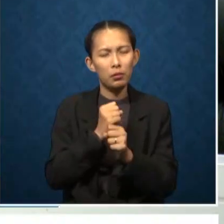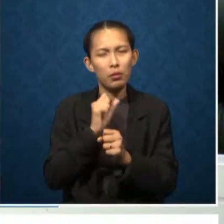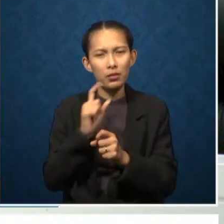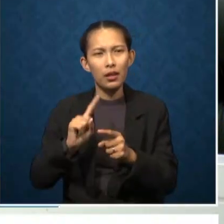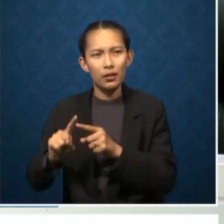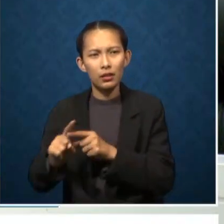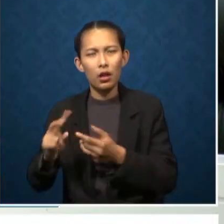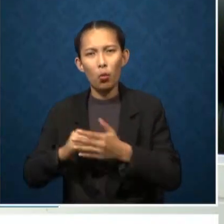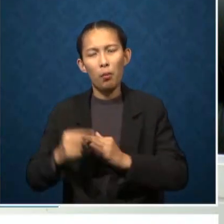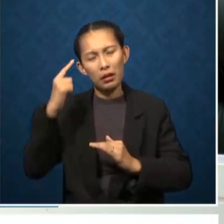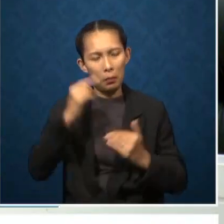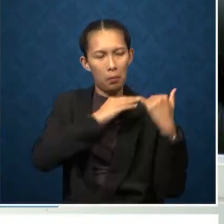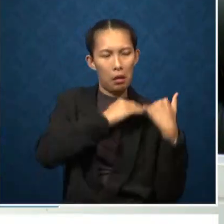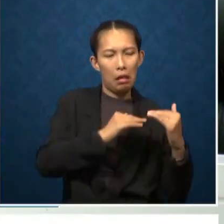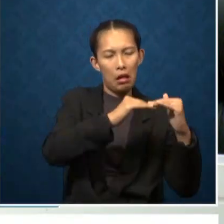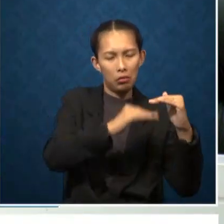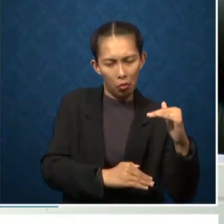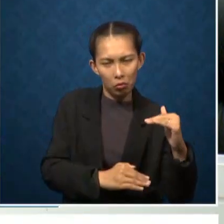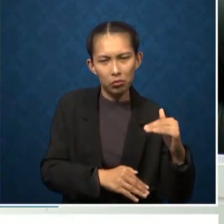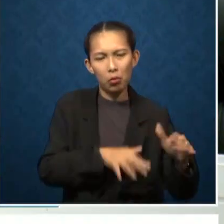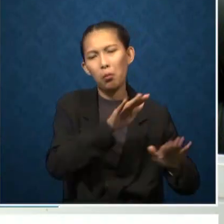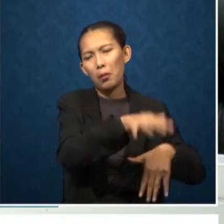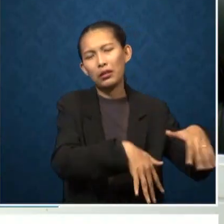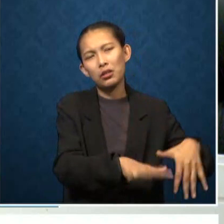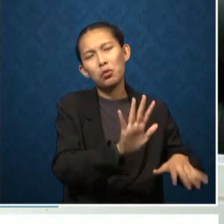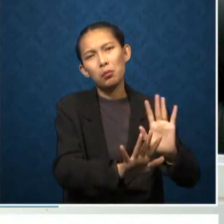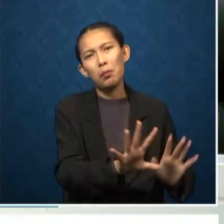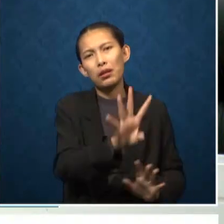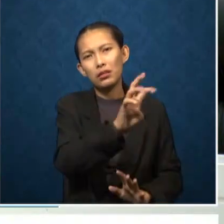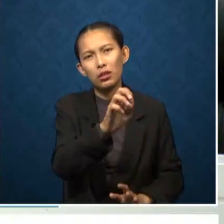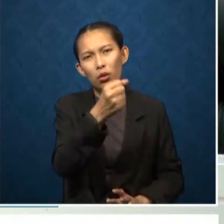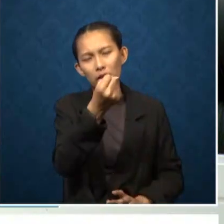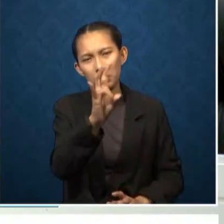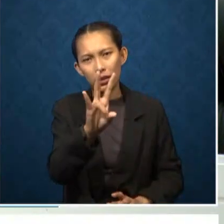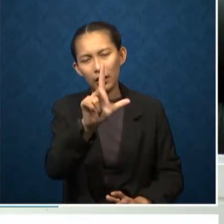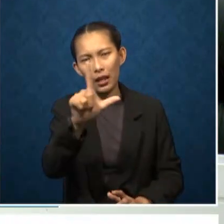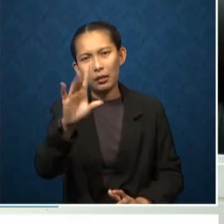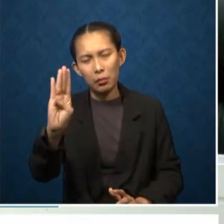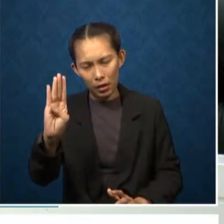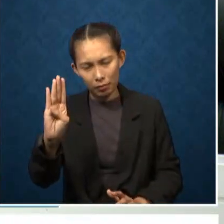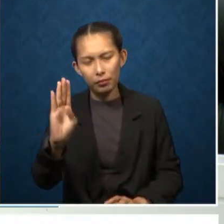ๆเหล่านี้จะช่วยลดภาระค่าธรรมเนียมของประชาชนได้ถึงประมาณ417ล้านบาทต่อปีนะคะ